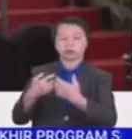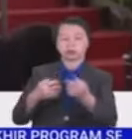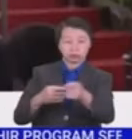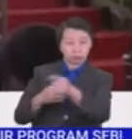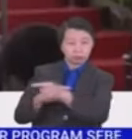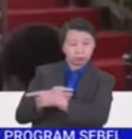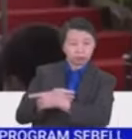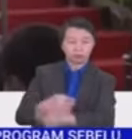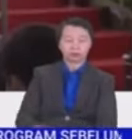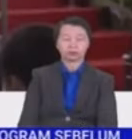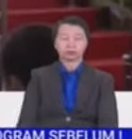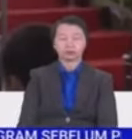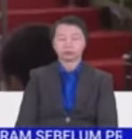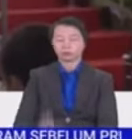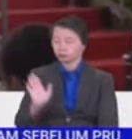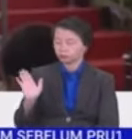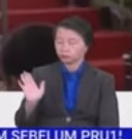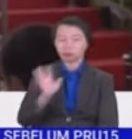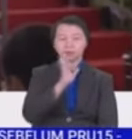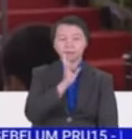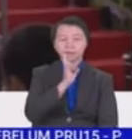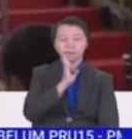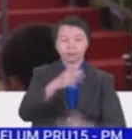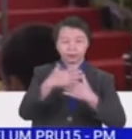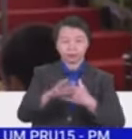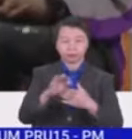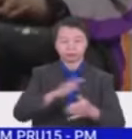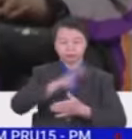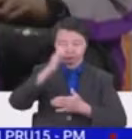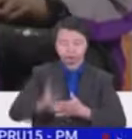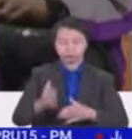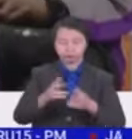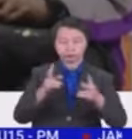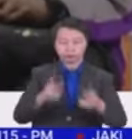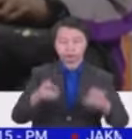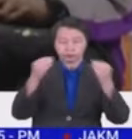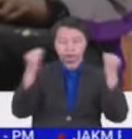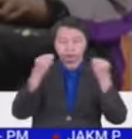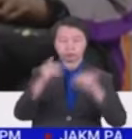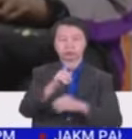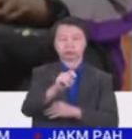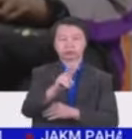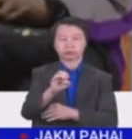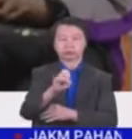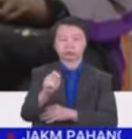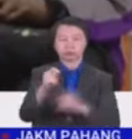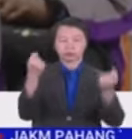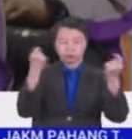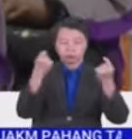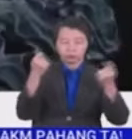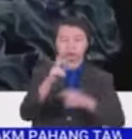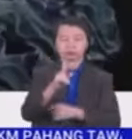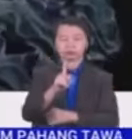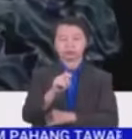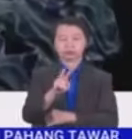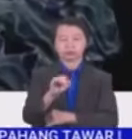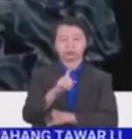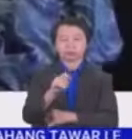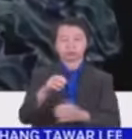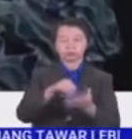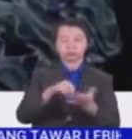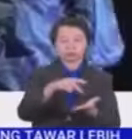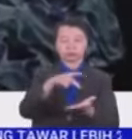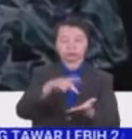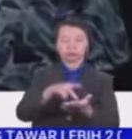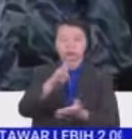mereka. Beliau berkata demikian selepas menyempurnakan pelancaran Majlis TVET Melaka dan Karnival TVET di Pusat Dagangan